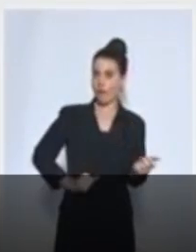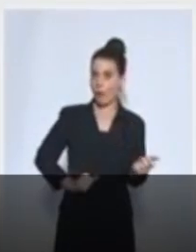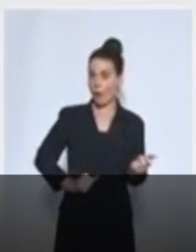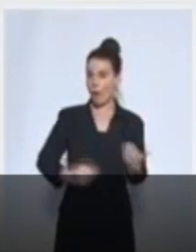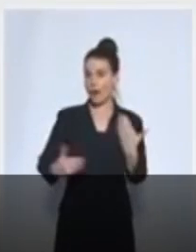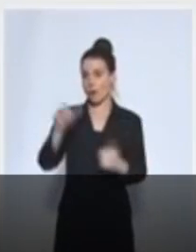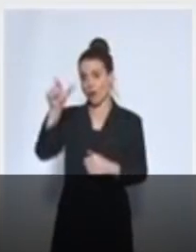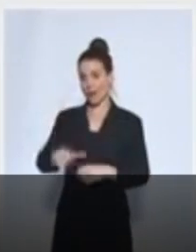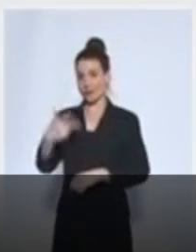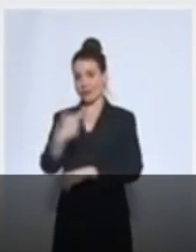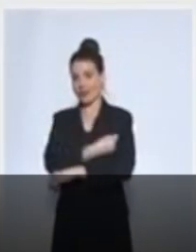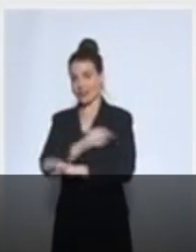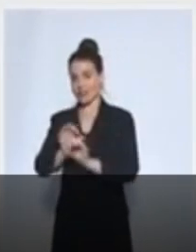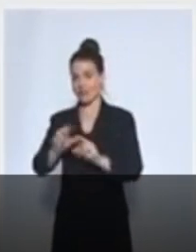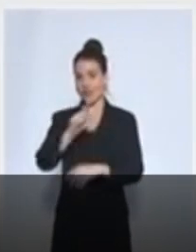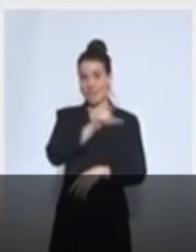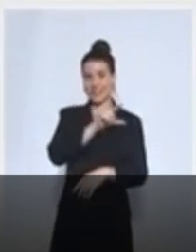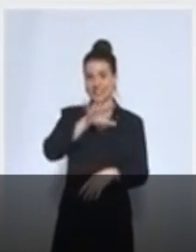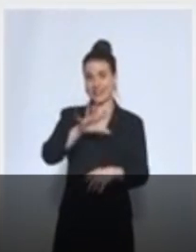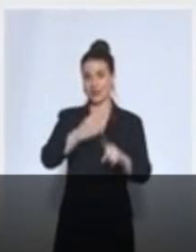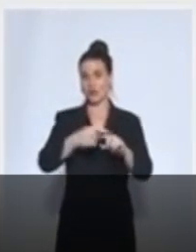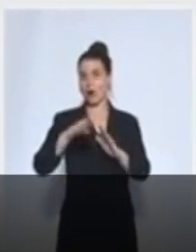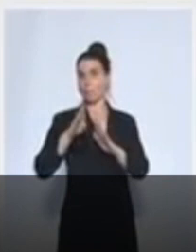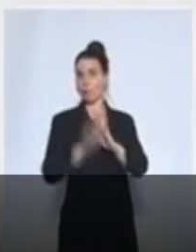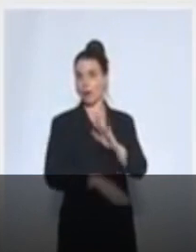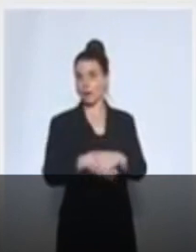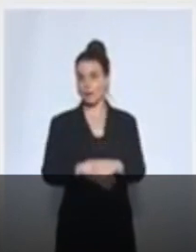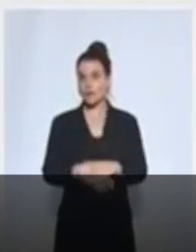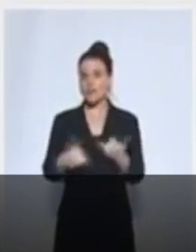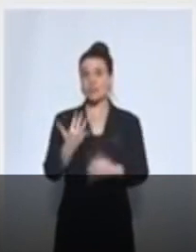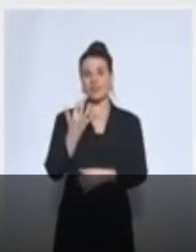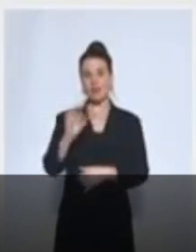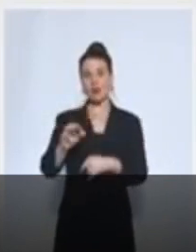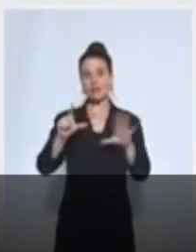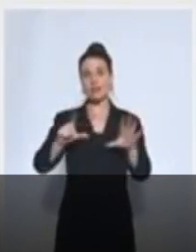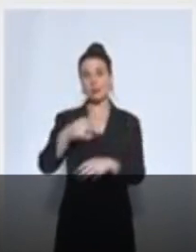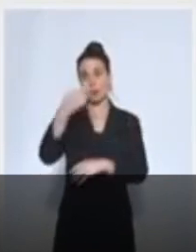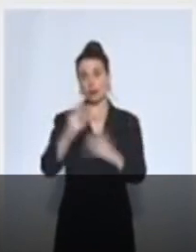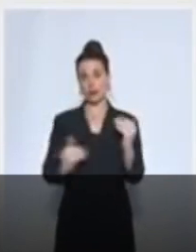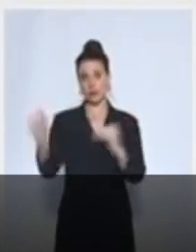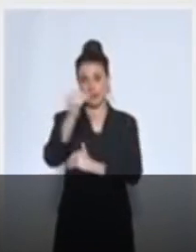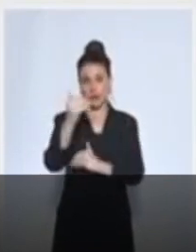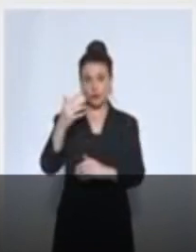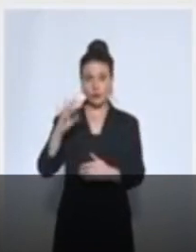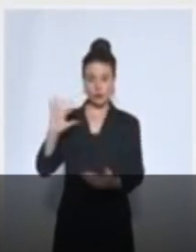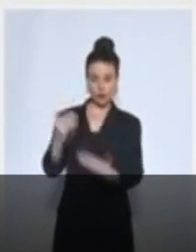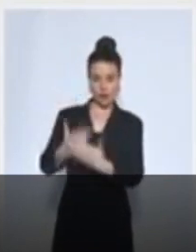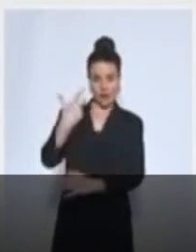Seuls 7% des adultes ne sont toujours pas vaccinés, et pourtant, ils